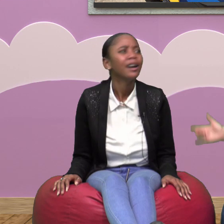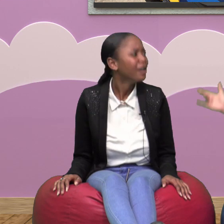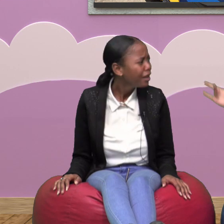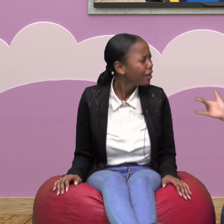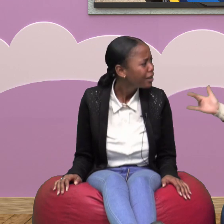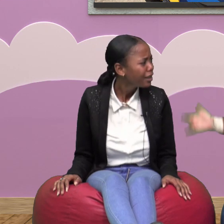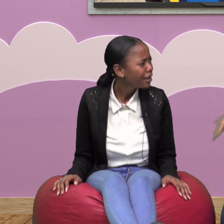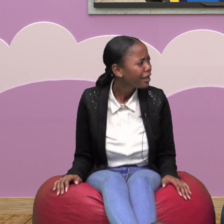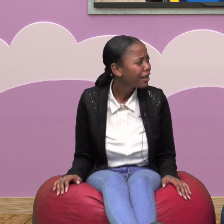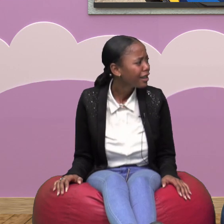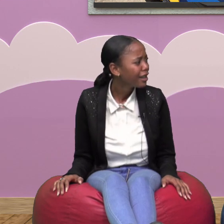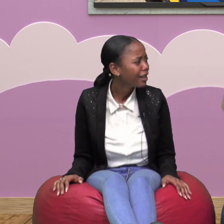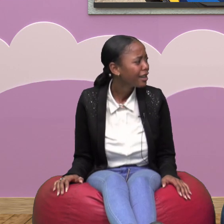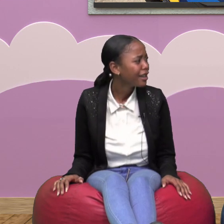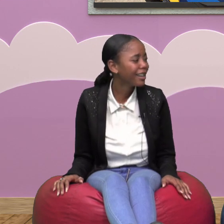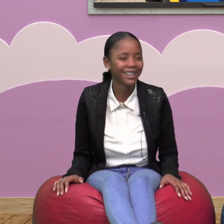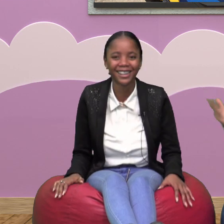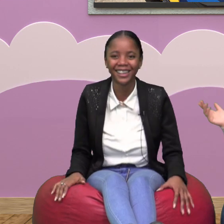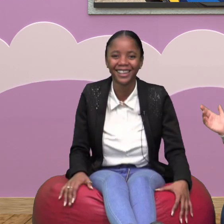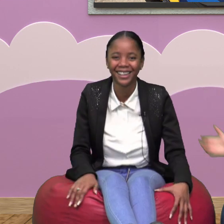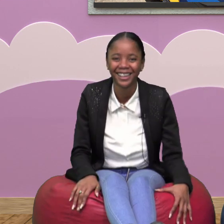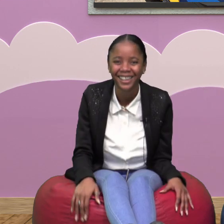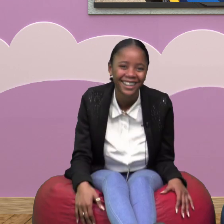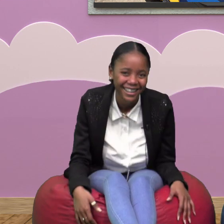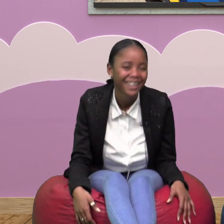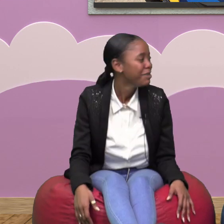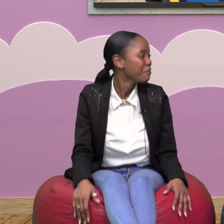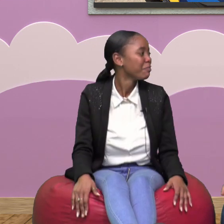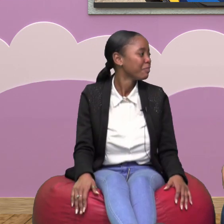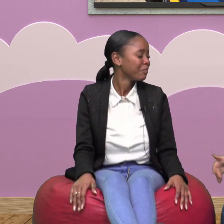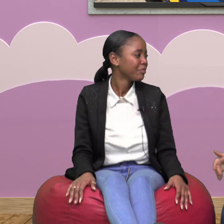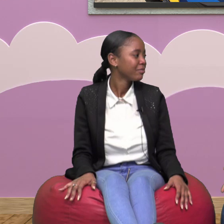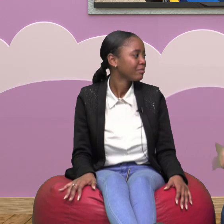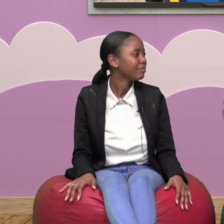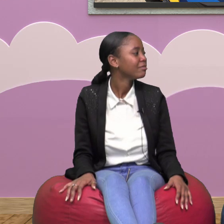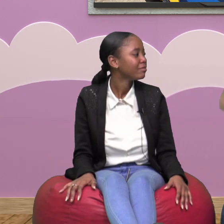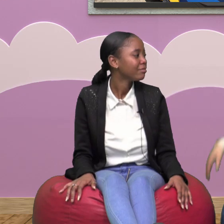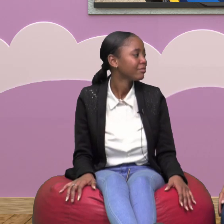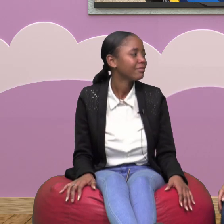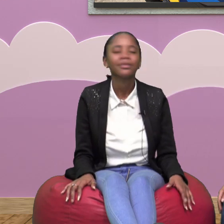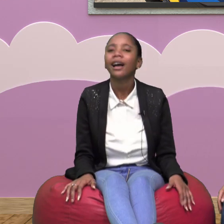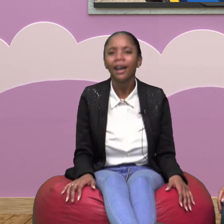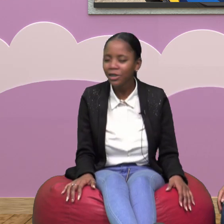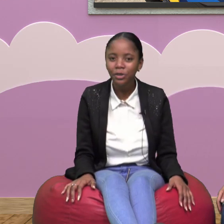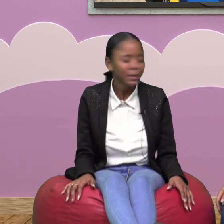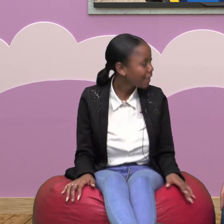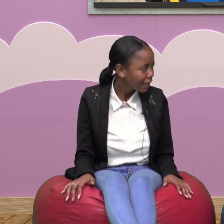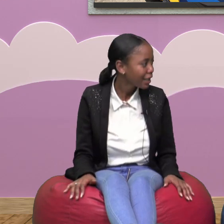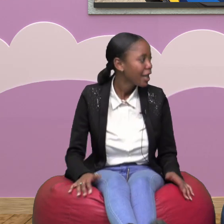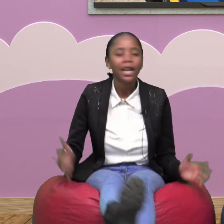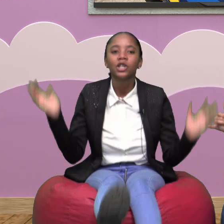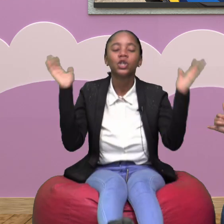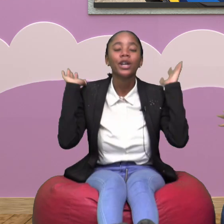coolste twee in die hele wêreld. Die coolste mense. Okay, maar dit is nou tyd vir ons om pret te hê.